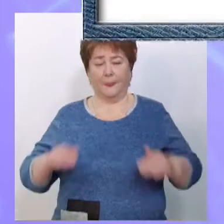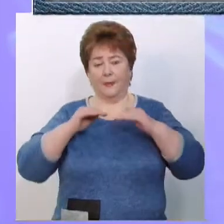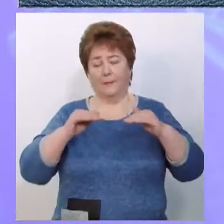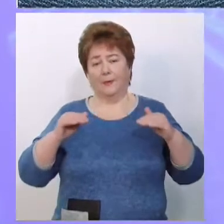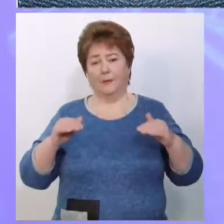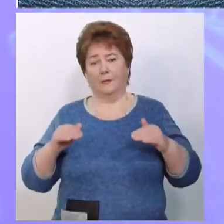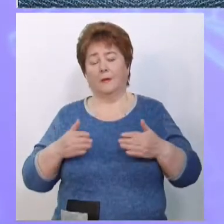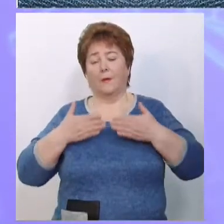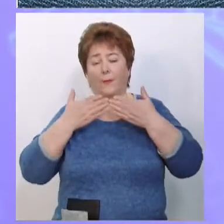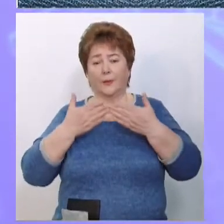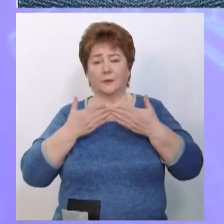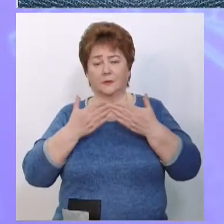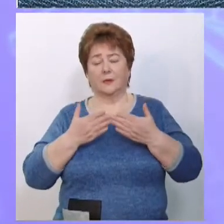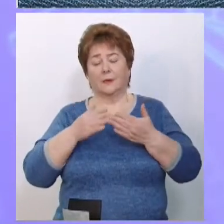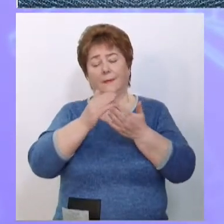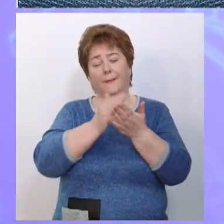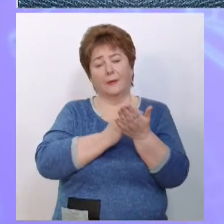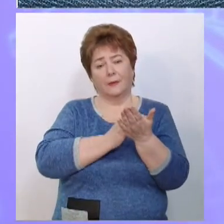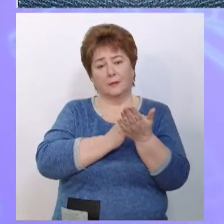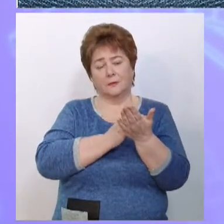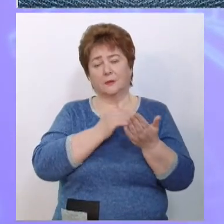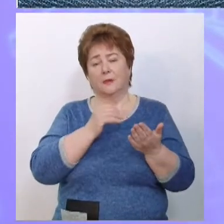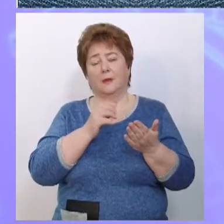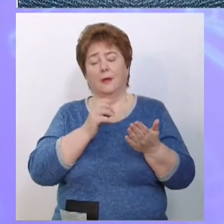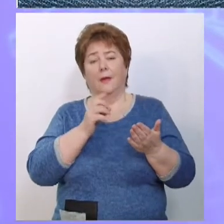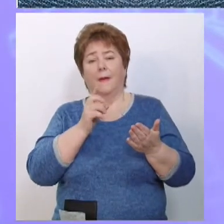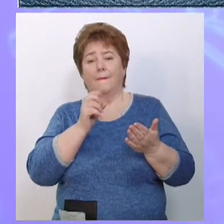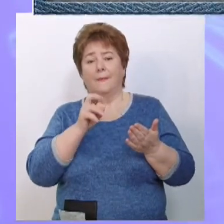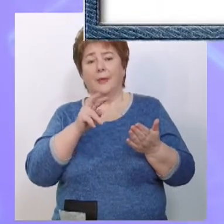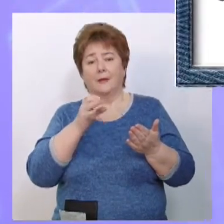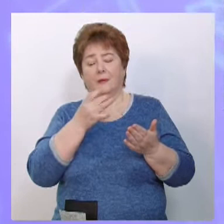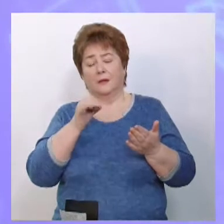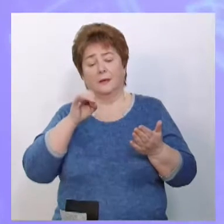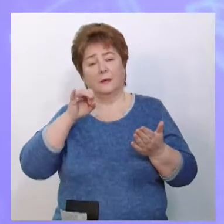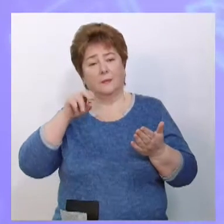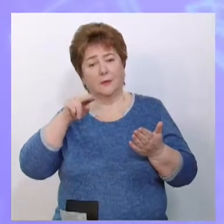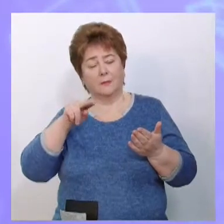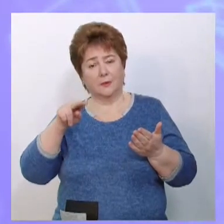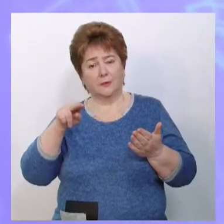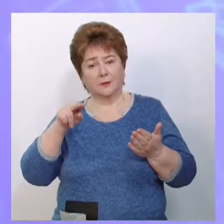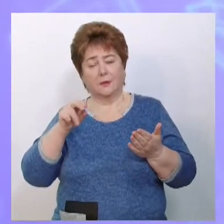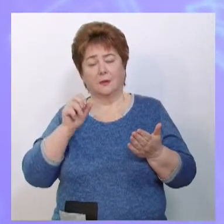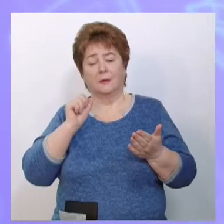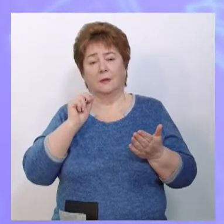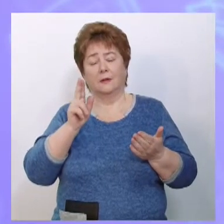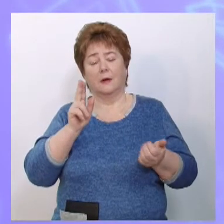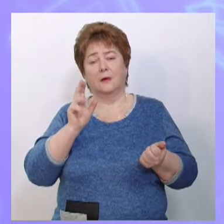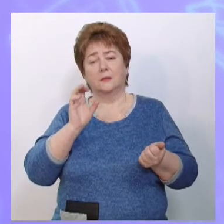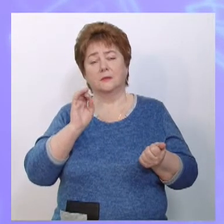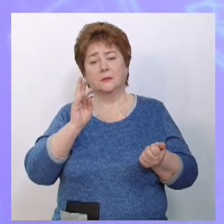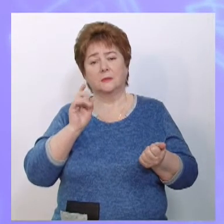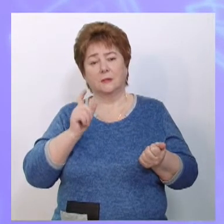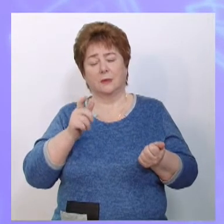Ребята, прочитаем текст. Белый именительный падеж, как снег,